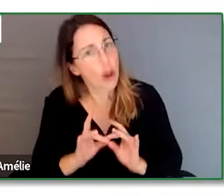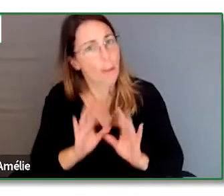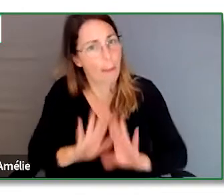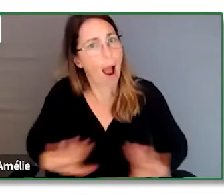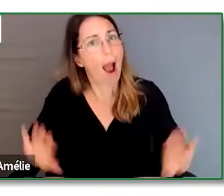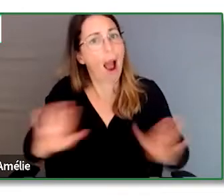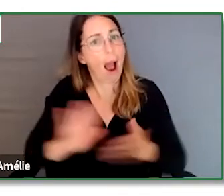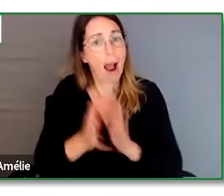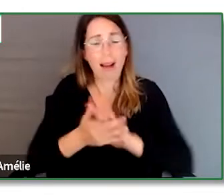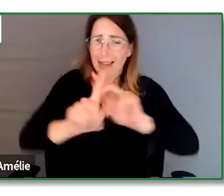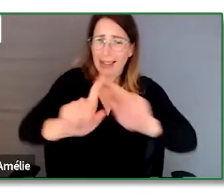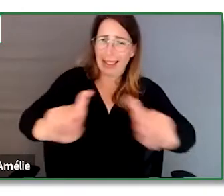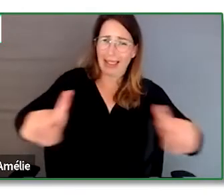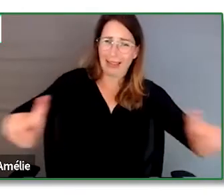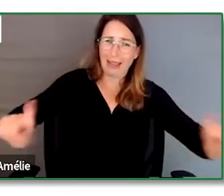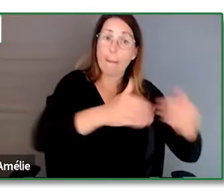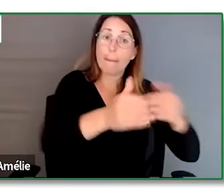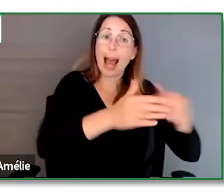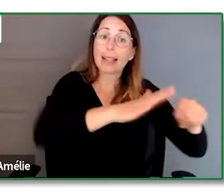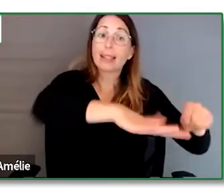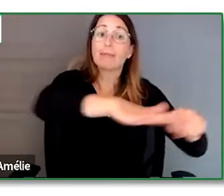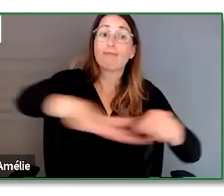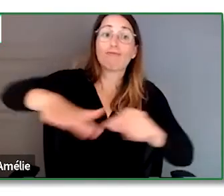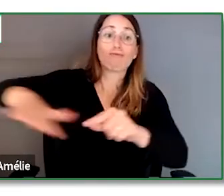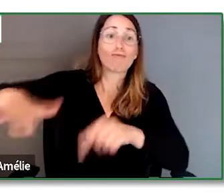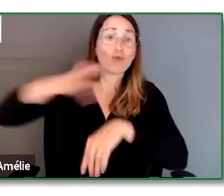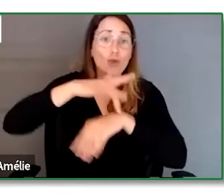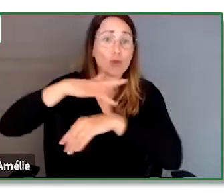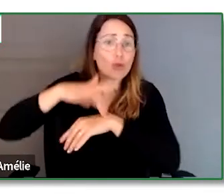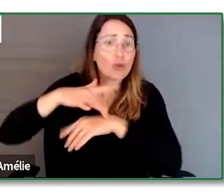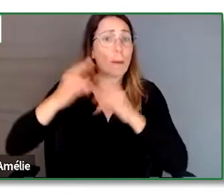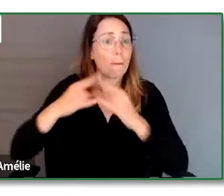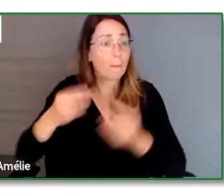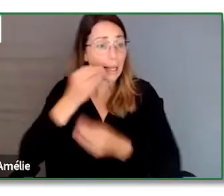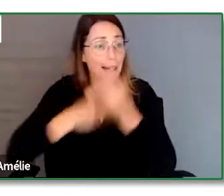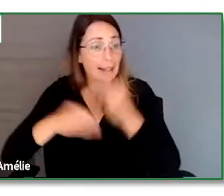pique-niques, etc. pour les visiteurs. Voilà.